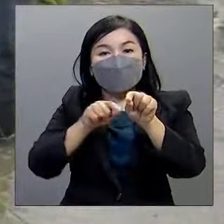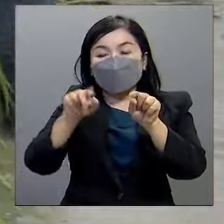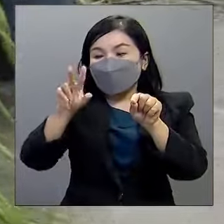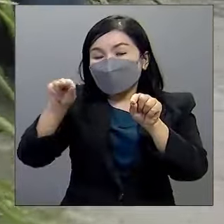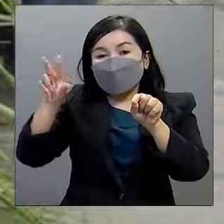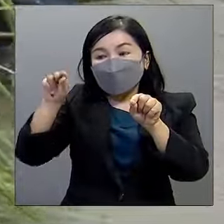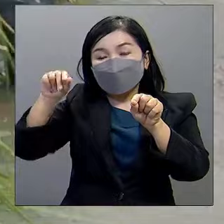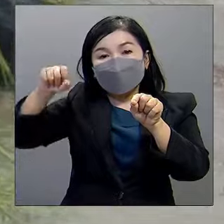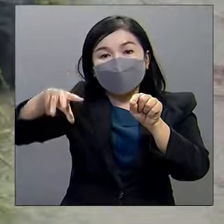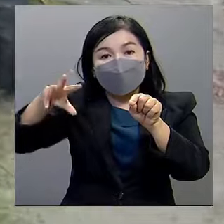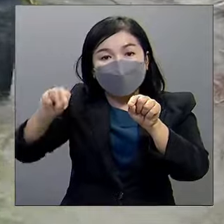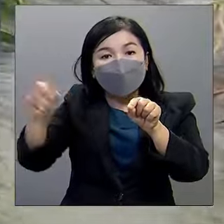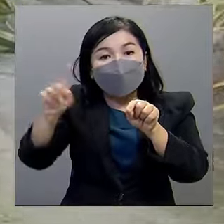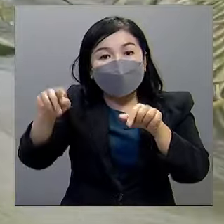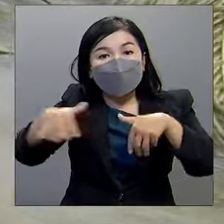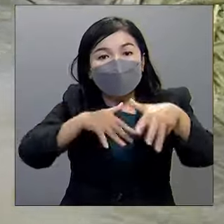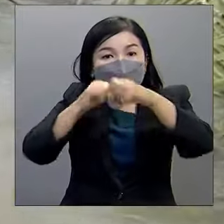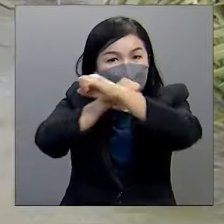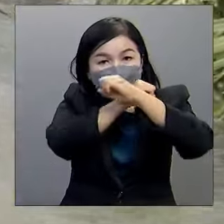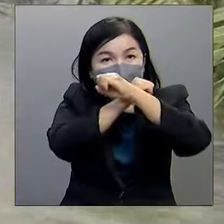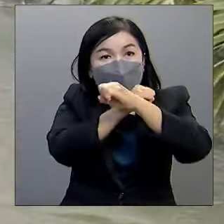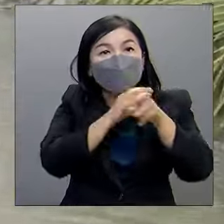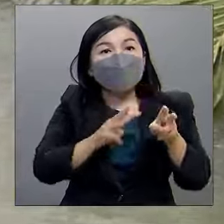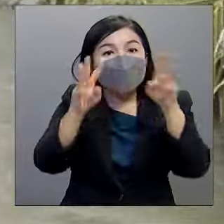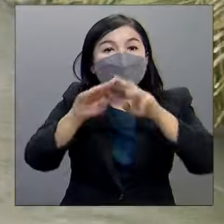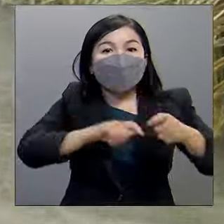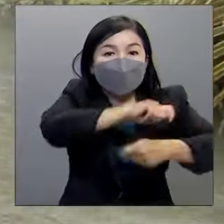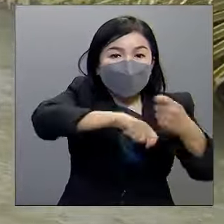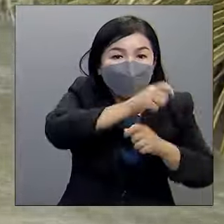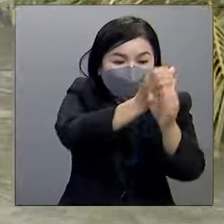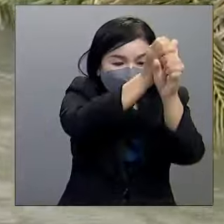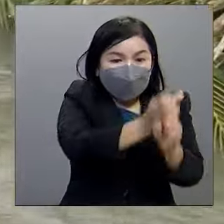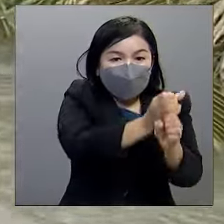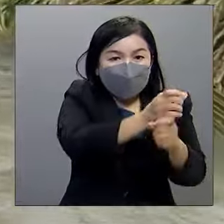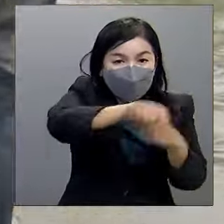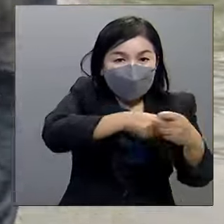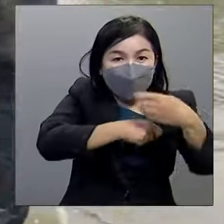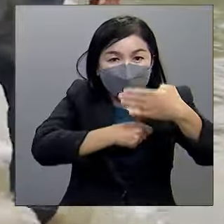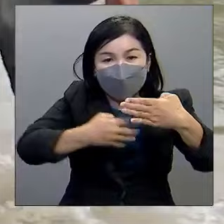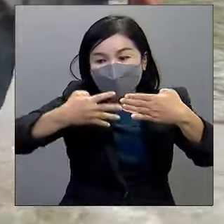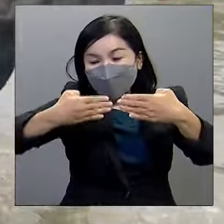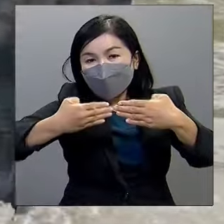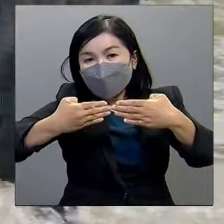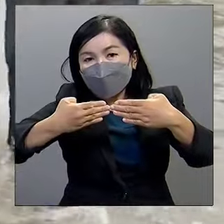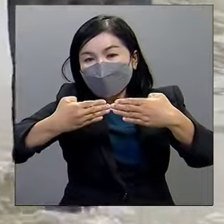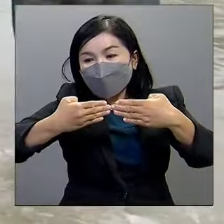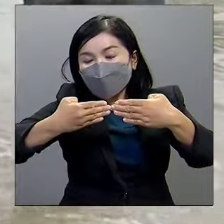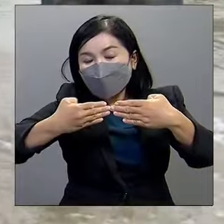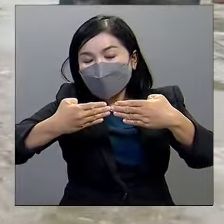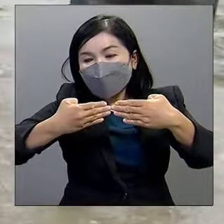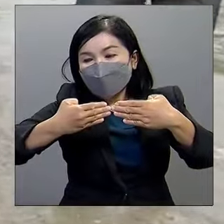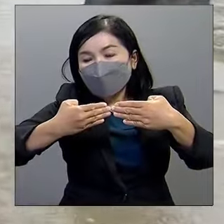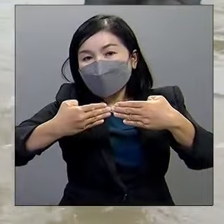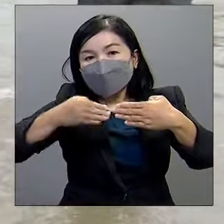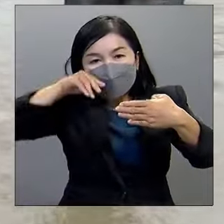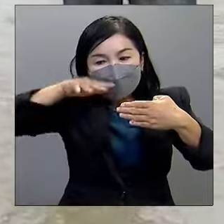คะก็ได้มีการนำเอามายึดเอาเสานะคะมายึดก่อนและหลังจากนั้นก็นำเอาทางมะพร้าวเนี่ยคุณผู้ชมทั้งใบทั้งกาบมาวางตามแนว